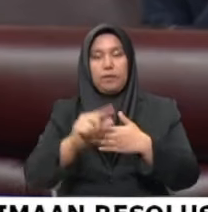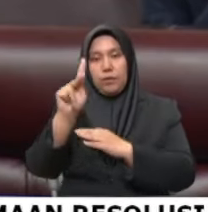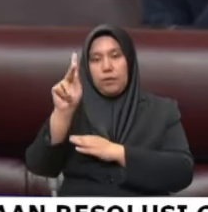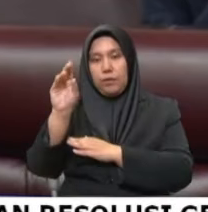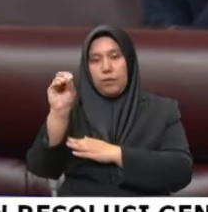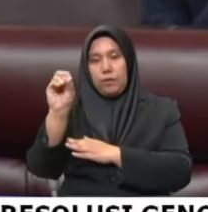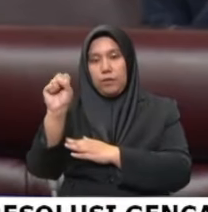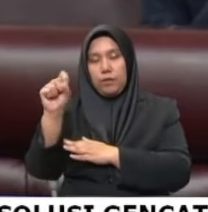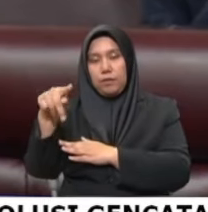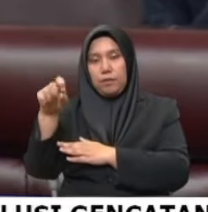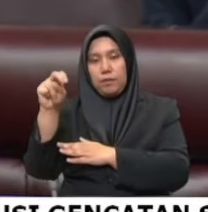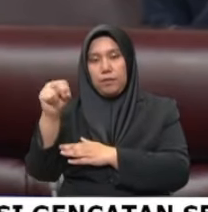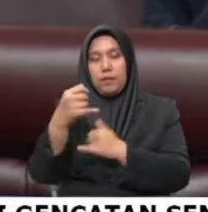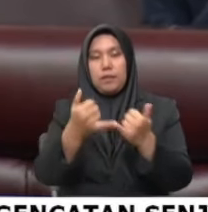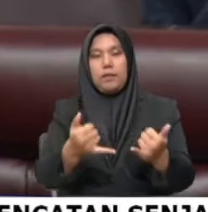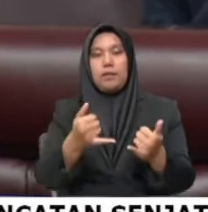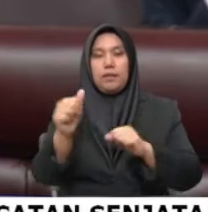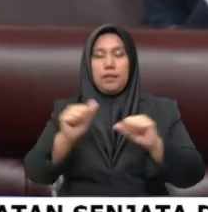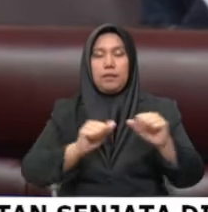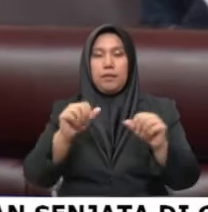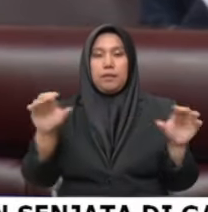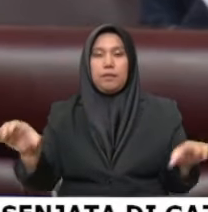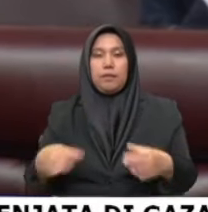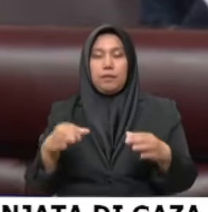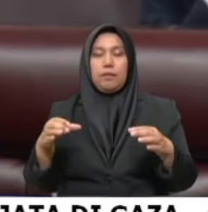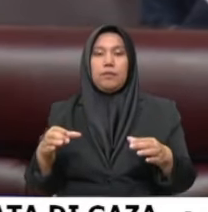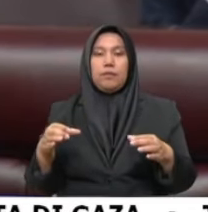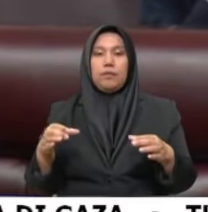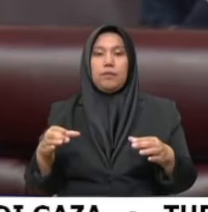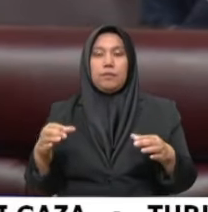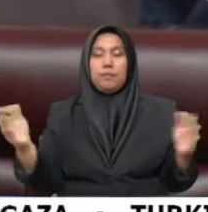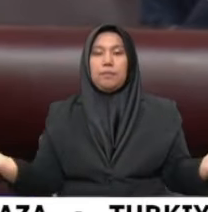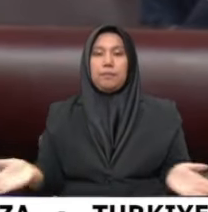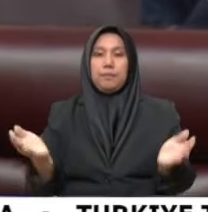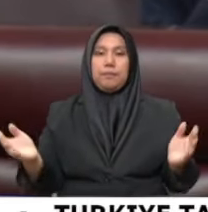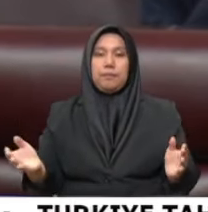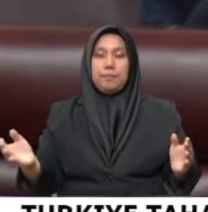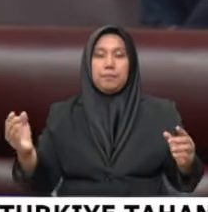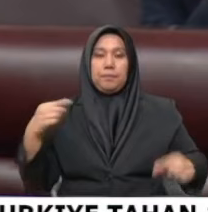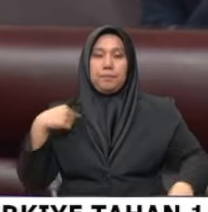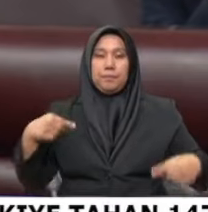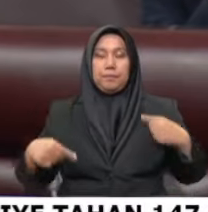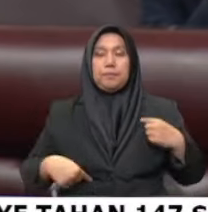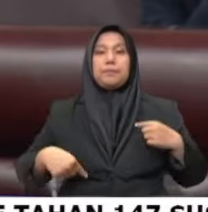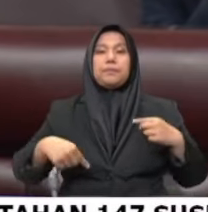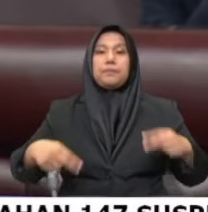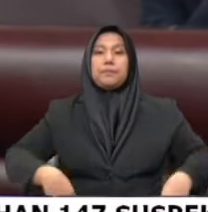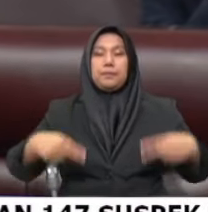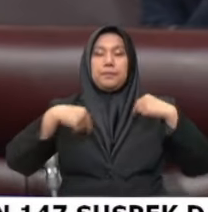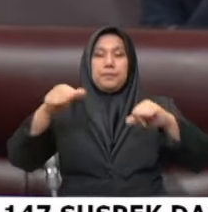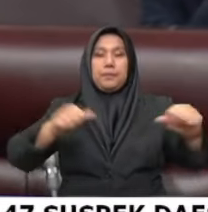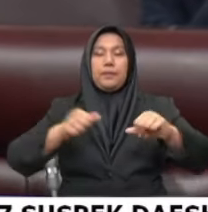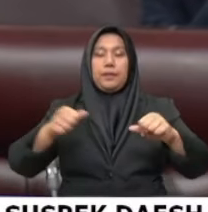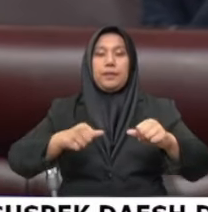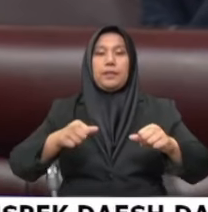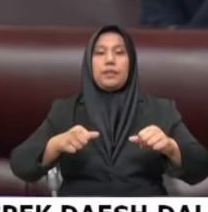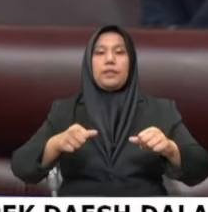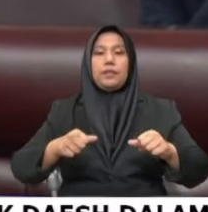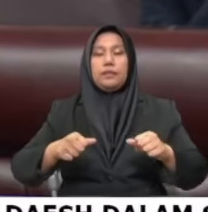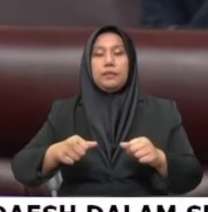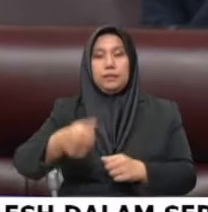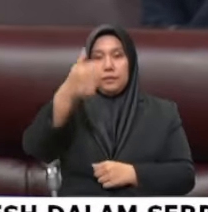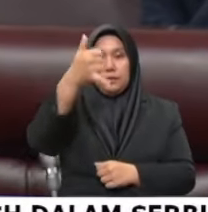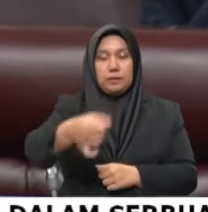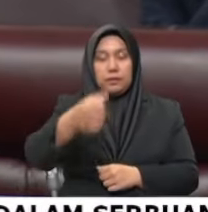Now. Antara aktiviti yang dilaksanakan adalah menggalakkan gaya hidup yang aktif, saringan kesihatan, menggalakkan